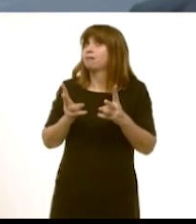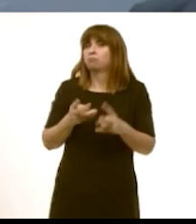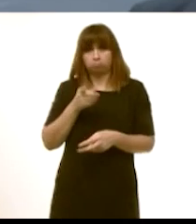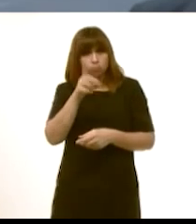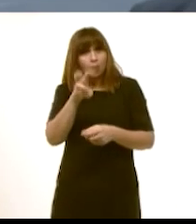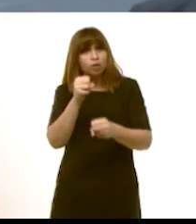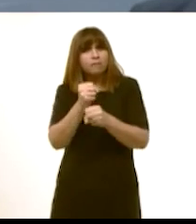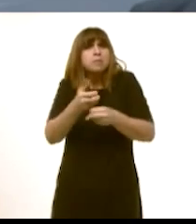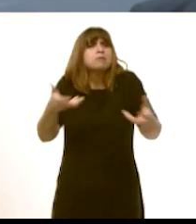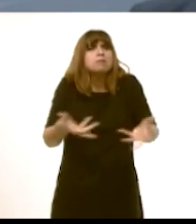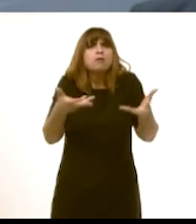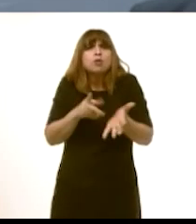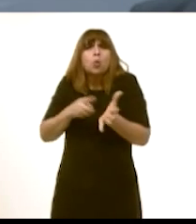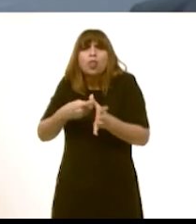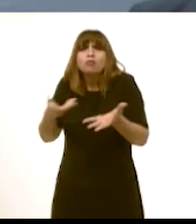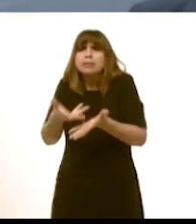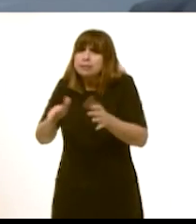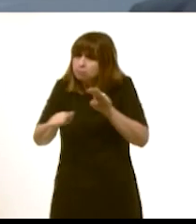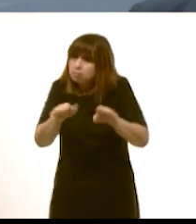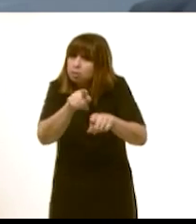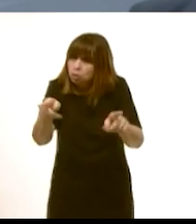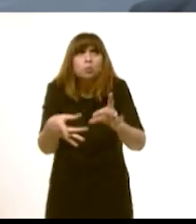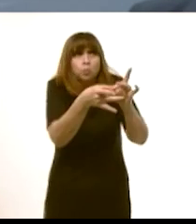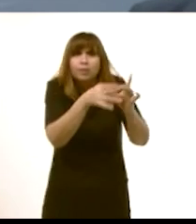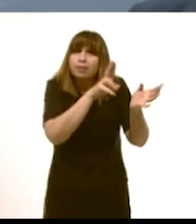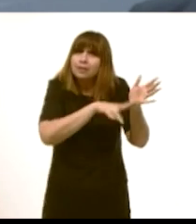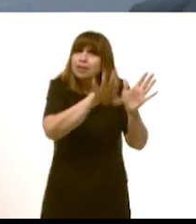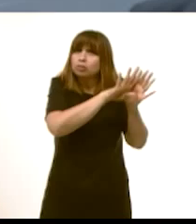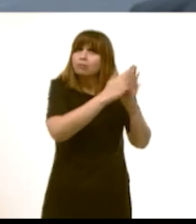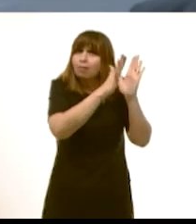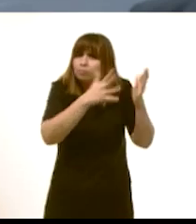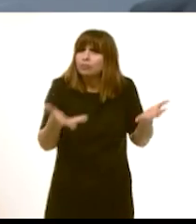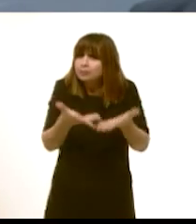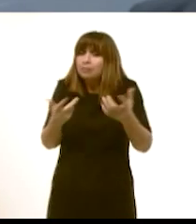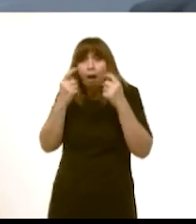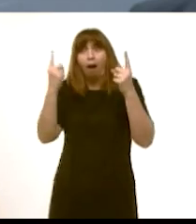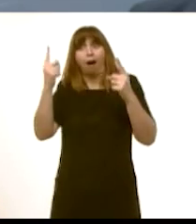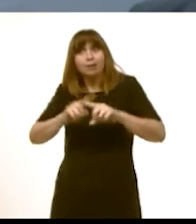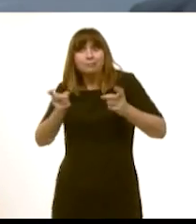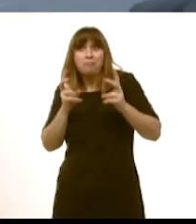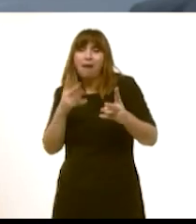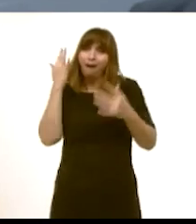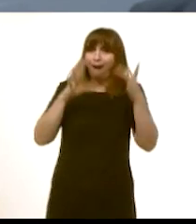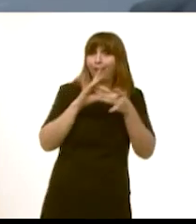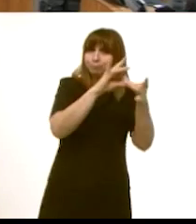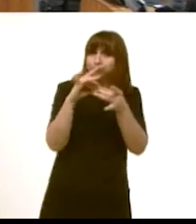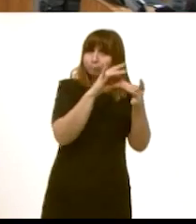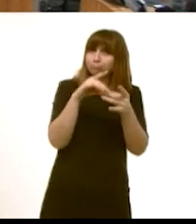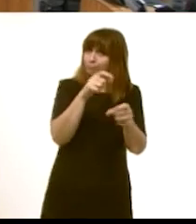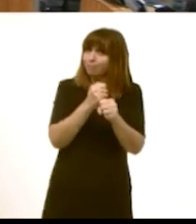gyda'r Llyfrgell Genedlaethol Cymru i ddatblygu ffyrdd arloesol o ddarparu gwasanaethau Llyfrgell lleol yn y